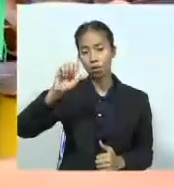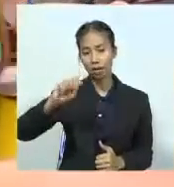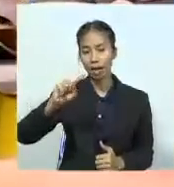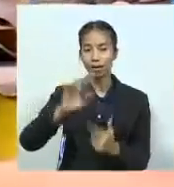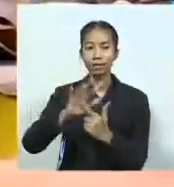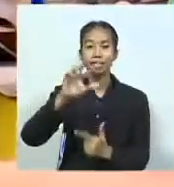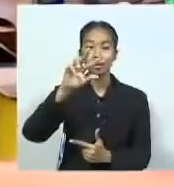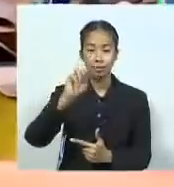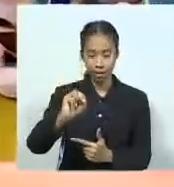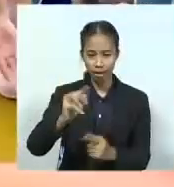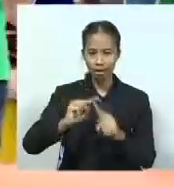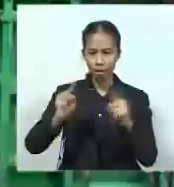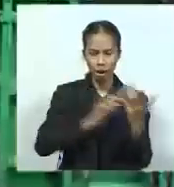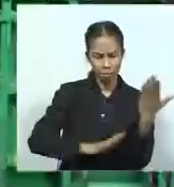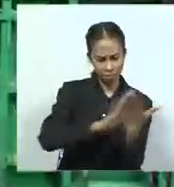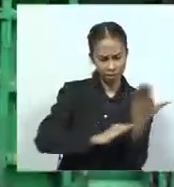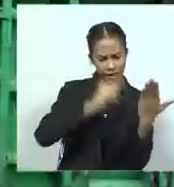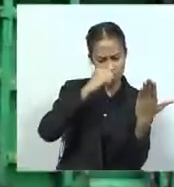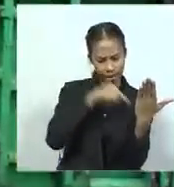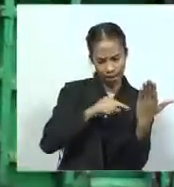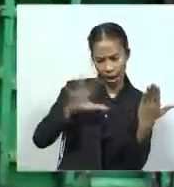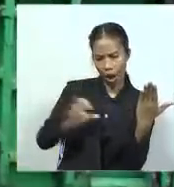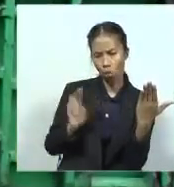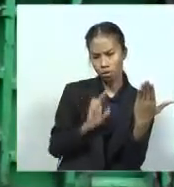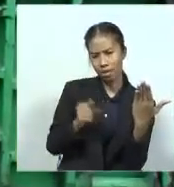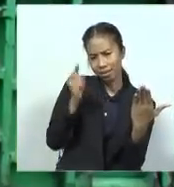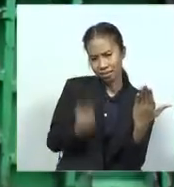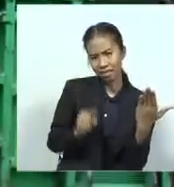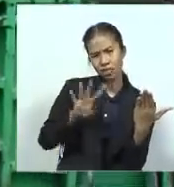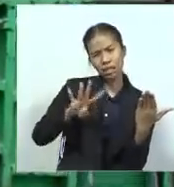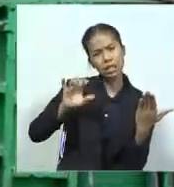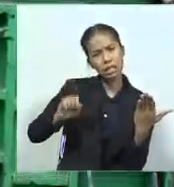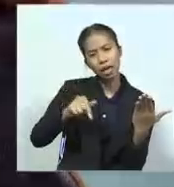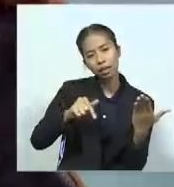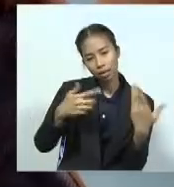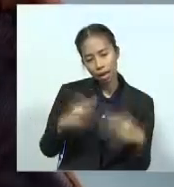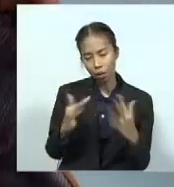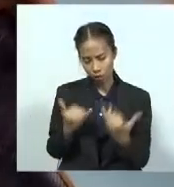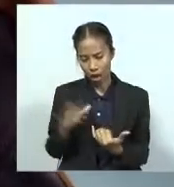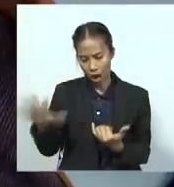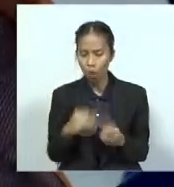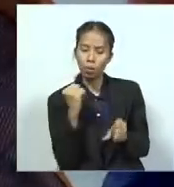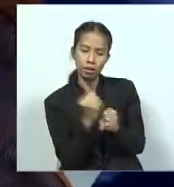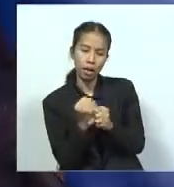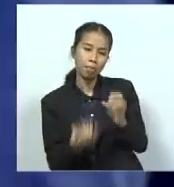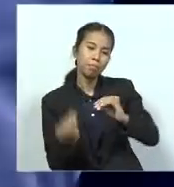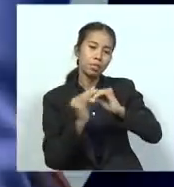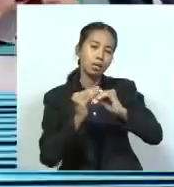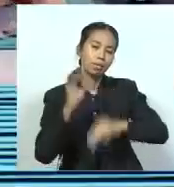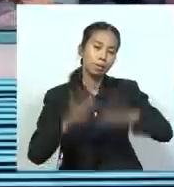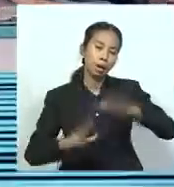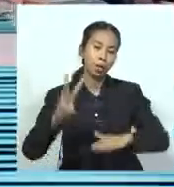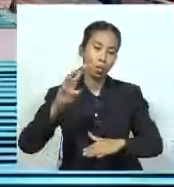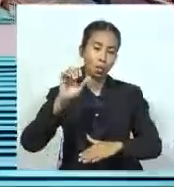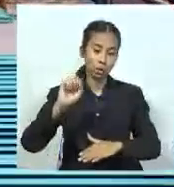การใช้ยางในประเทศเพียงแค่ 400,000 ตันเท่านั้นแต่ว่ารัฐบาลก็ได้เร่งการนำผลผลิตมาใช้ในประเทศเพิ่มขึ้นเป็น 600,000